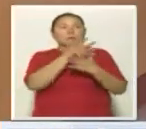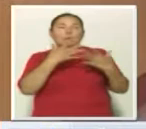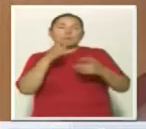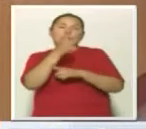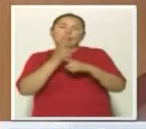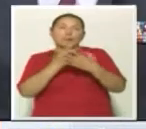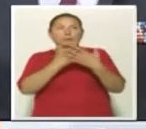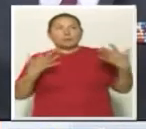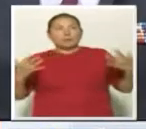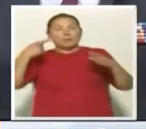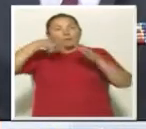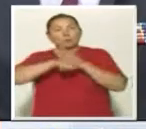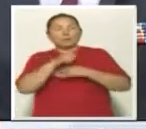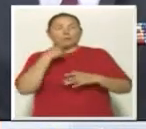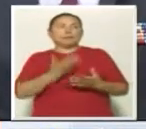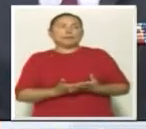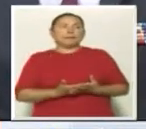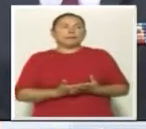көрді.